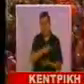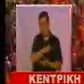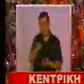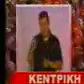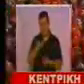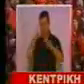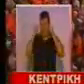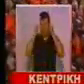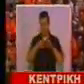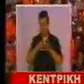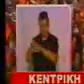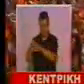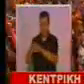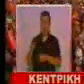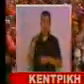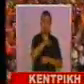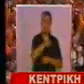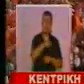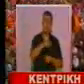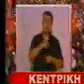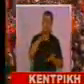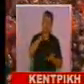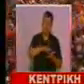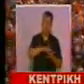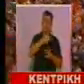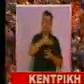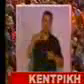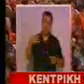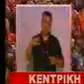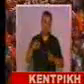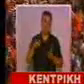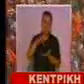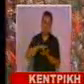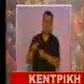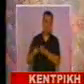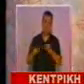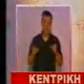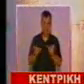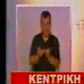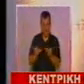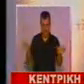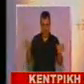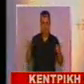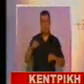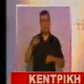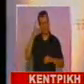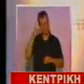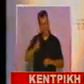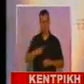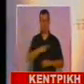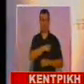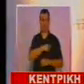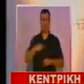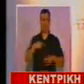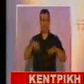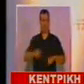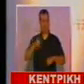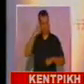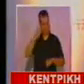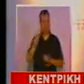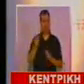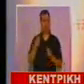μια κεντροαριστερή παράταξη με πυρήνα αρχικά το ΣΥΡΙΖΑ. Η άρχουσα τάξη ξέρει τι κάνει.